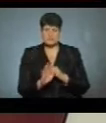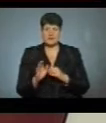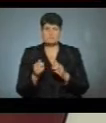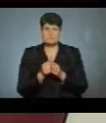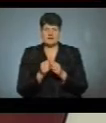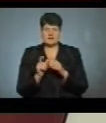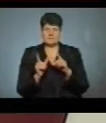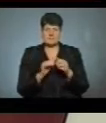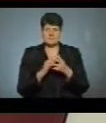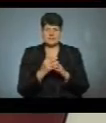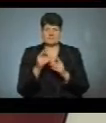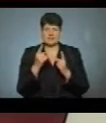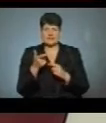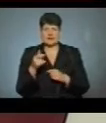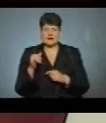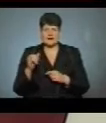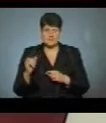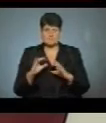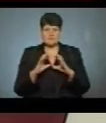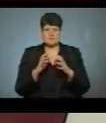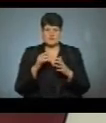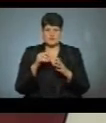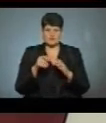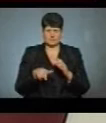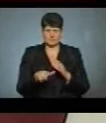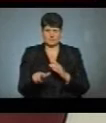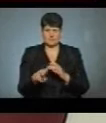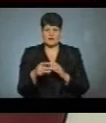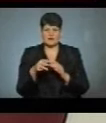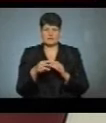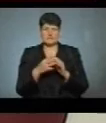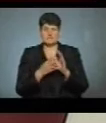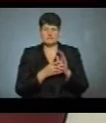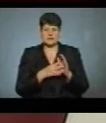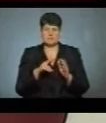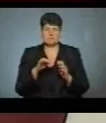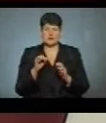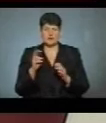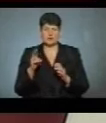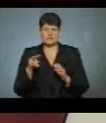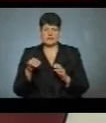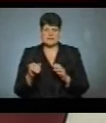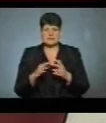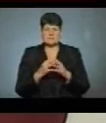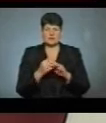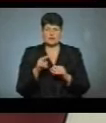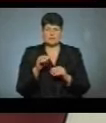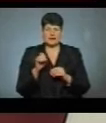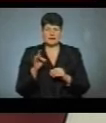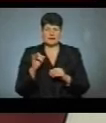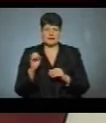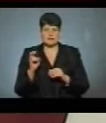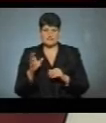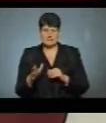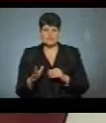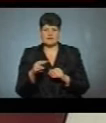виїзду з села Великі Гаї, на трасі міжнародного значення М-19 на вулиці Миколунецький, на виїзді з села Петриків, на трасі міжнародного